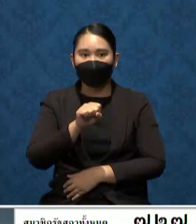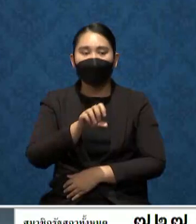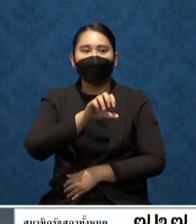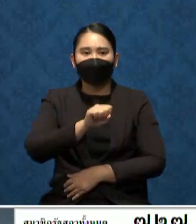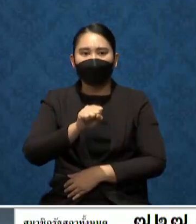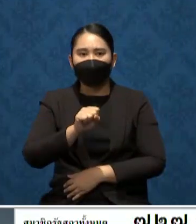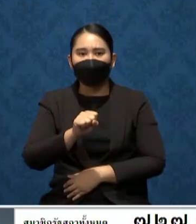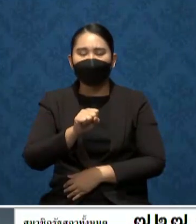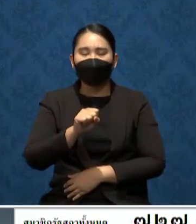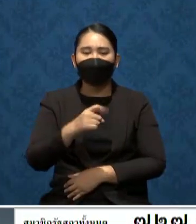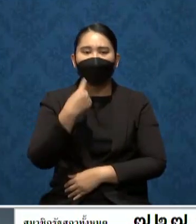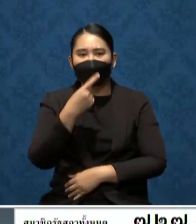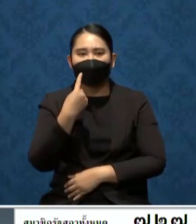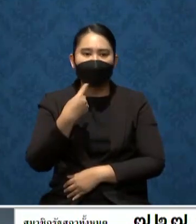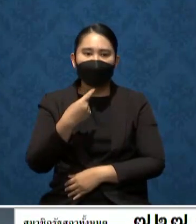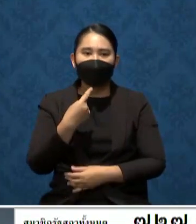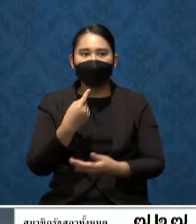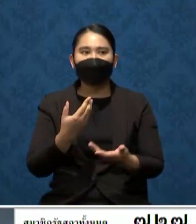งจนกระทั่ง